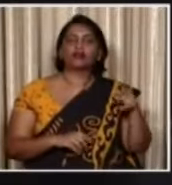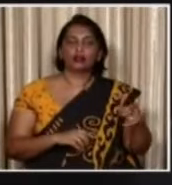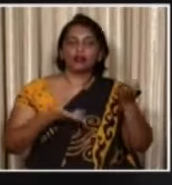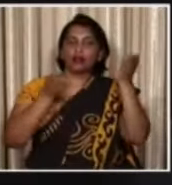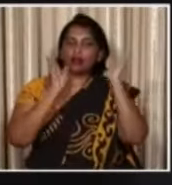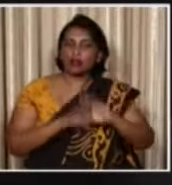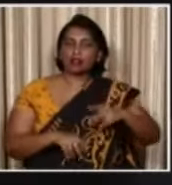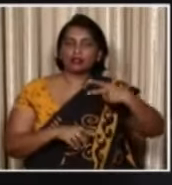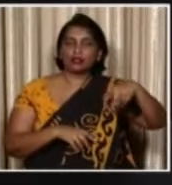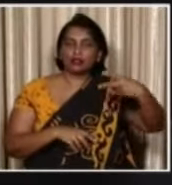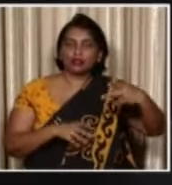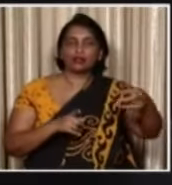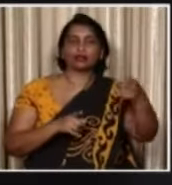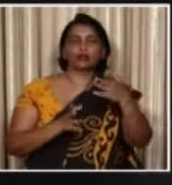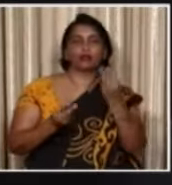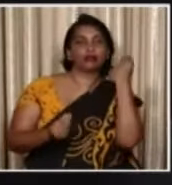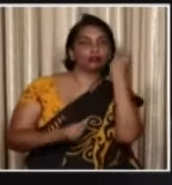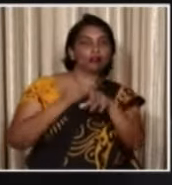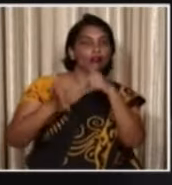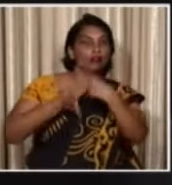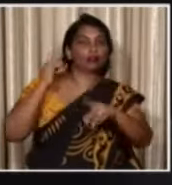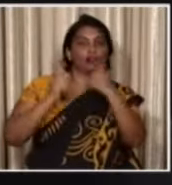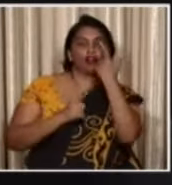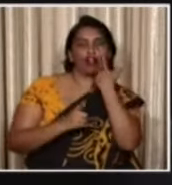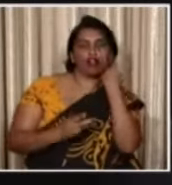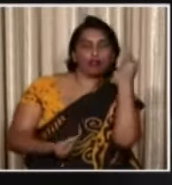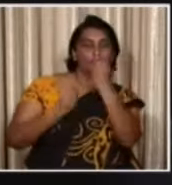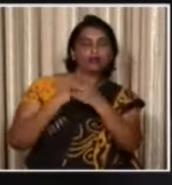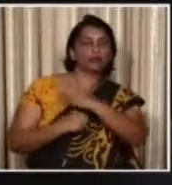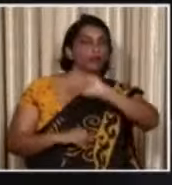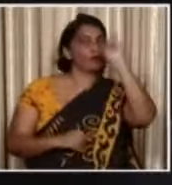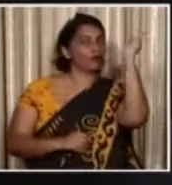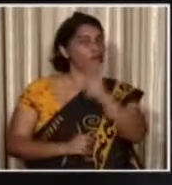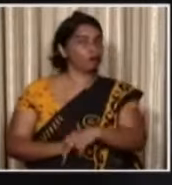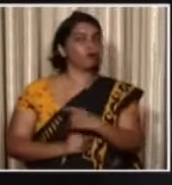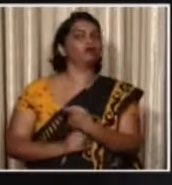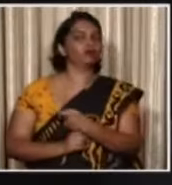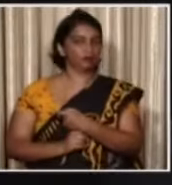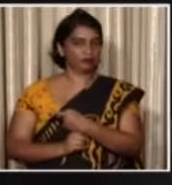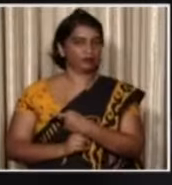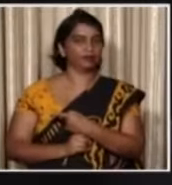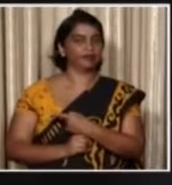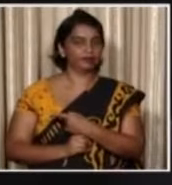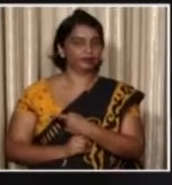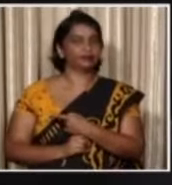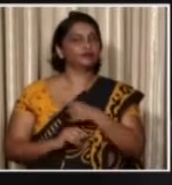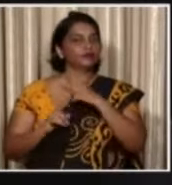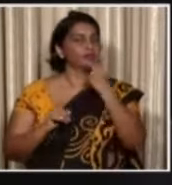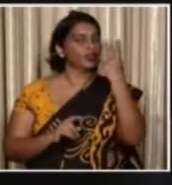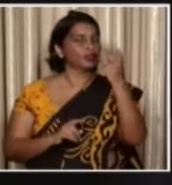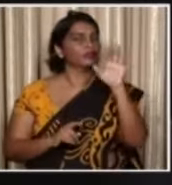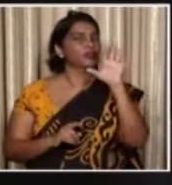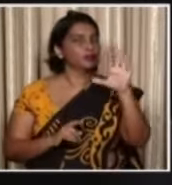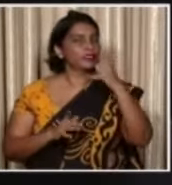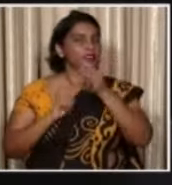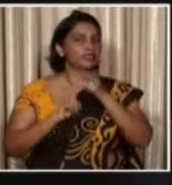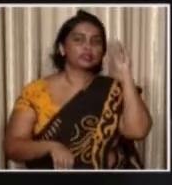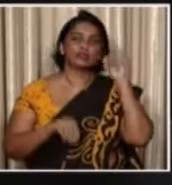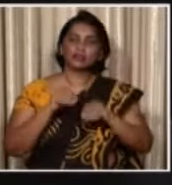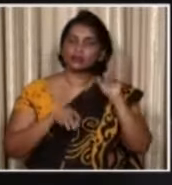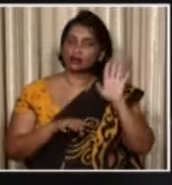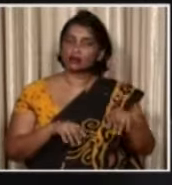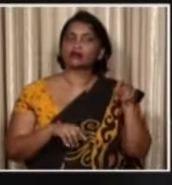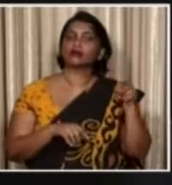Avasan Dina Deke Elta Labuna Janata Anukampaven Etumiyage Jayagrahane Tahawuru Una පහේ